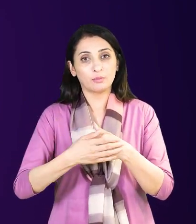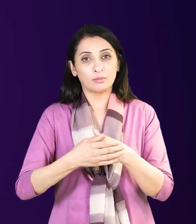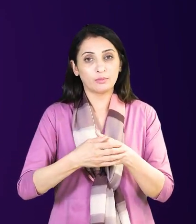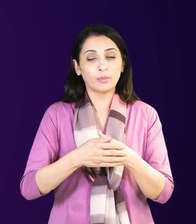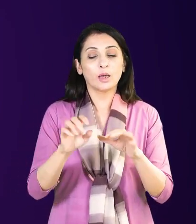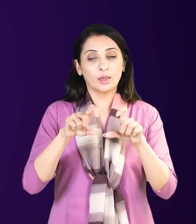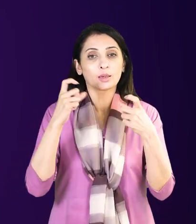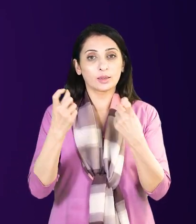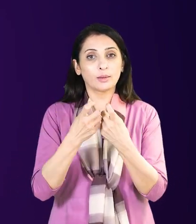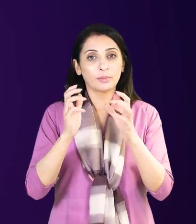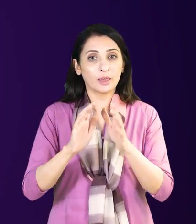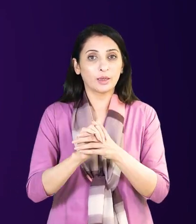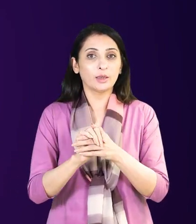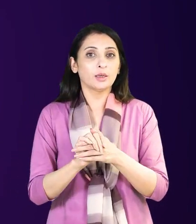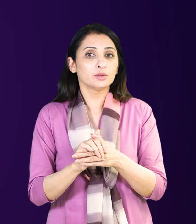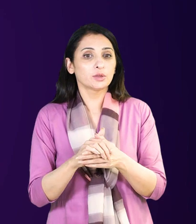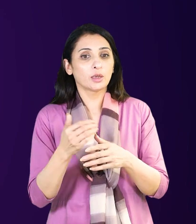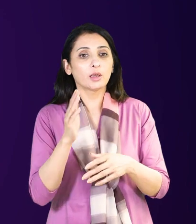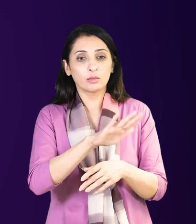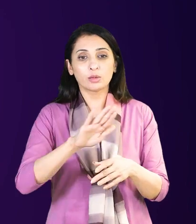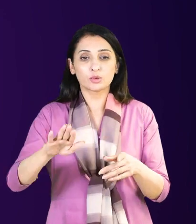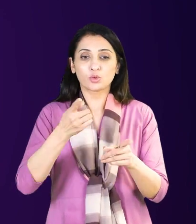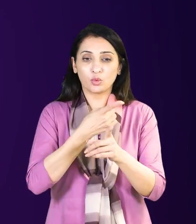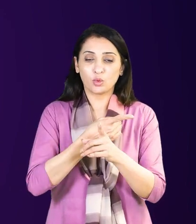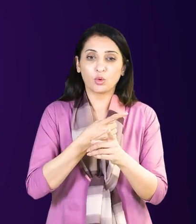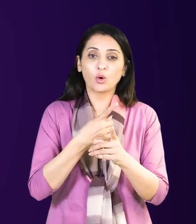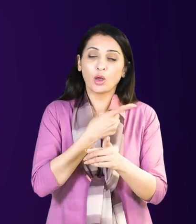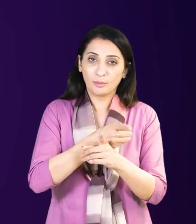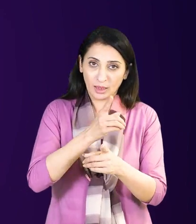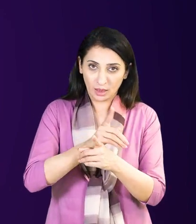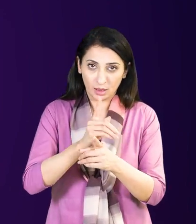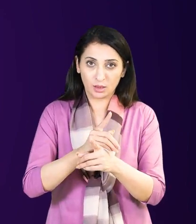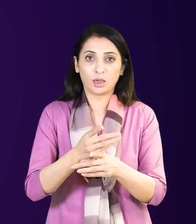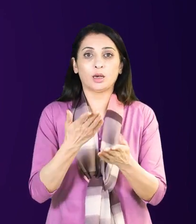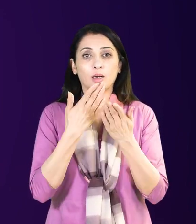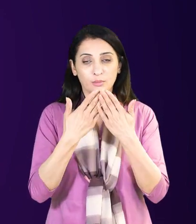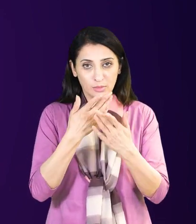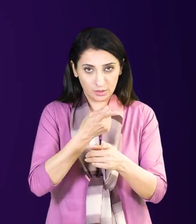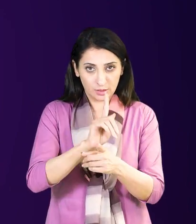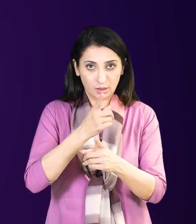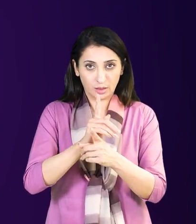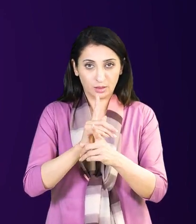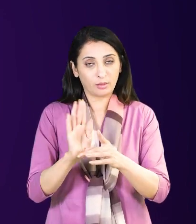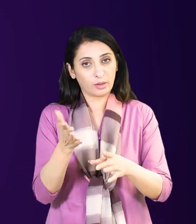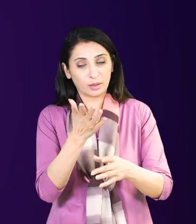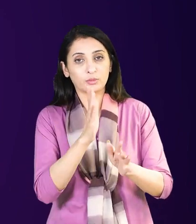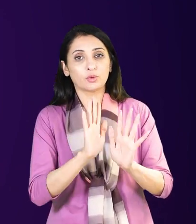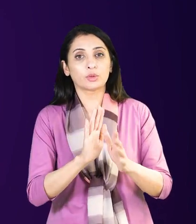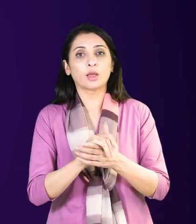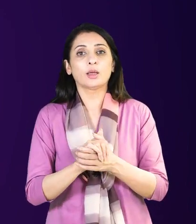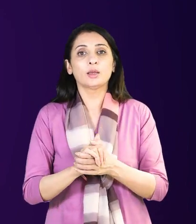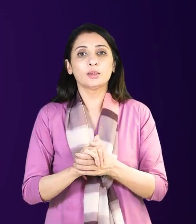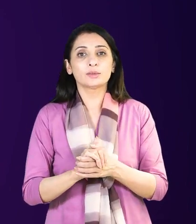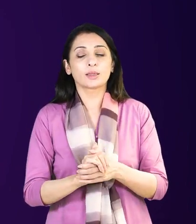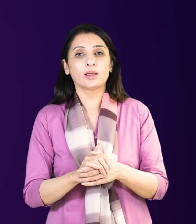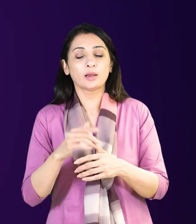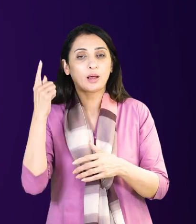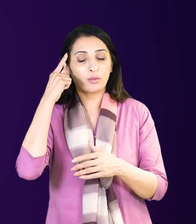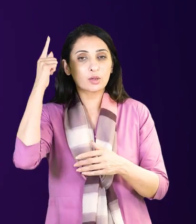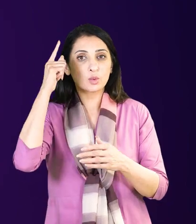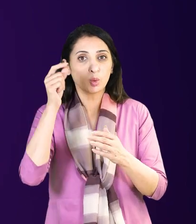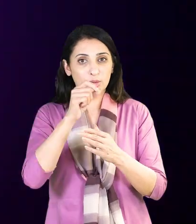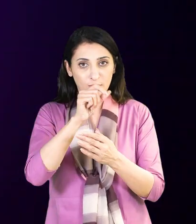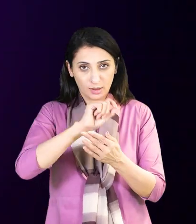of course facilities, all tuition जो भी वो भी है program। और साथ हम we are focusing on like creative